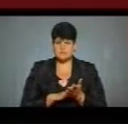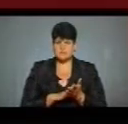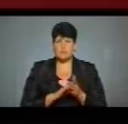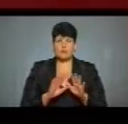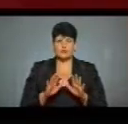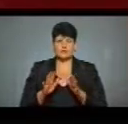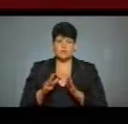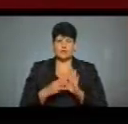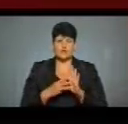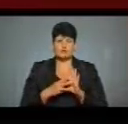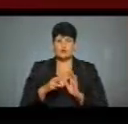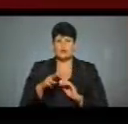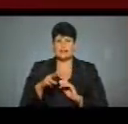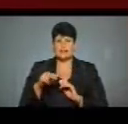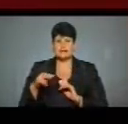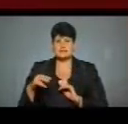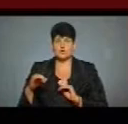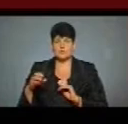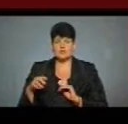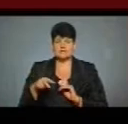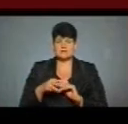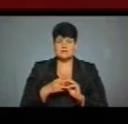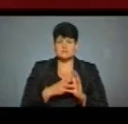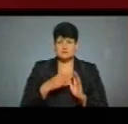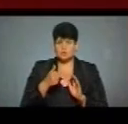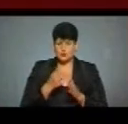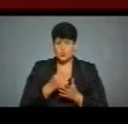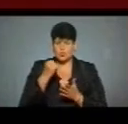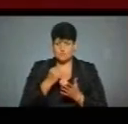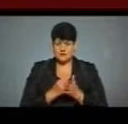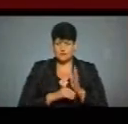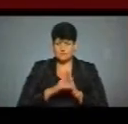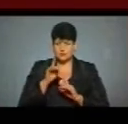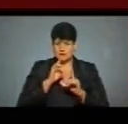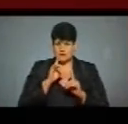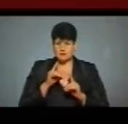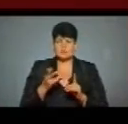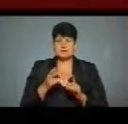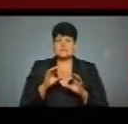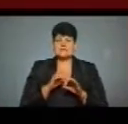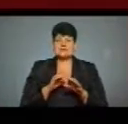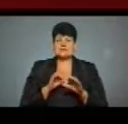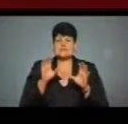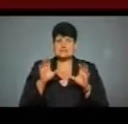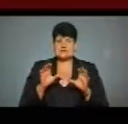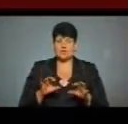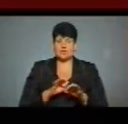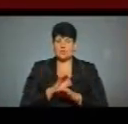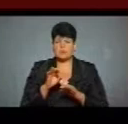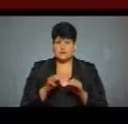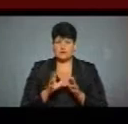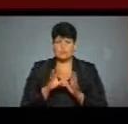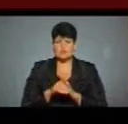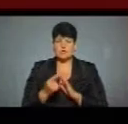подій. 8 листопада 2018 року Верховна Рада ухвалила в другому читанні законопроект, яким запроваджується